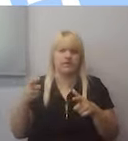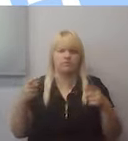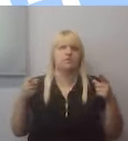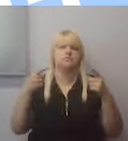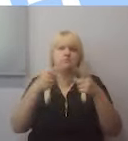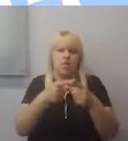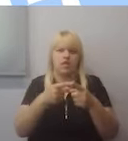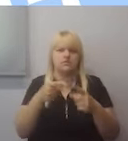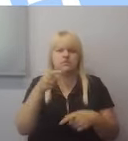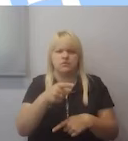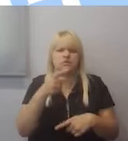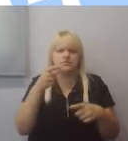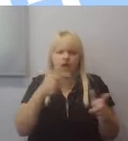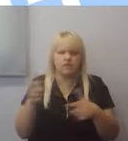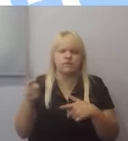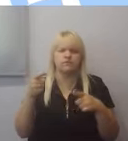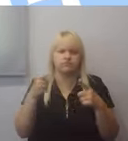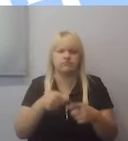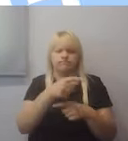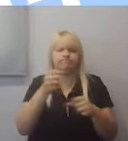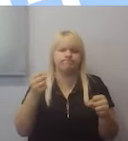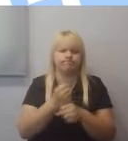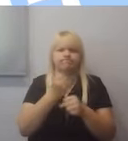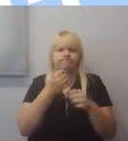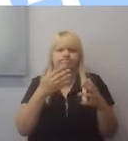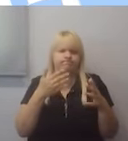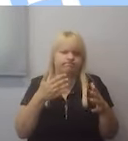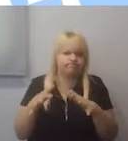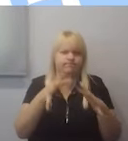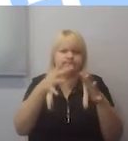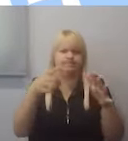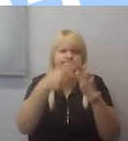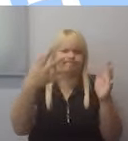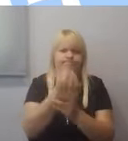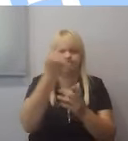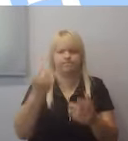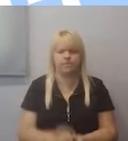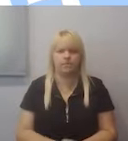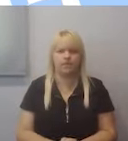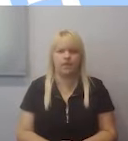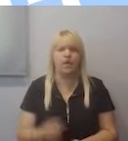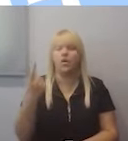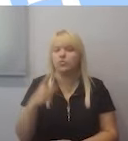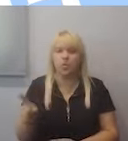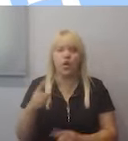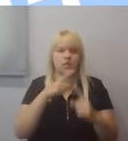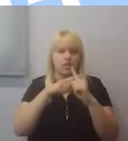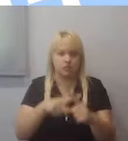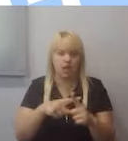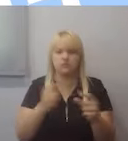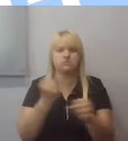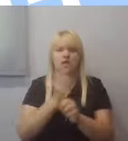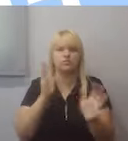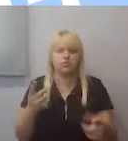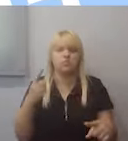jāstrādā un ar ko mums ir jādarbojas ko tad nmpd darīs x stundā es